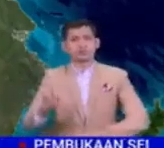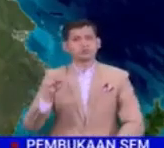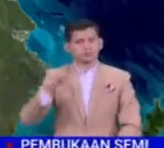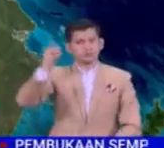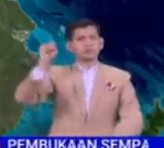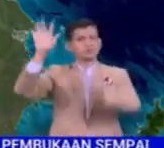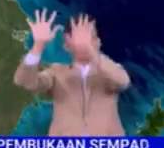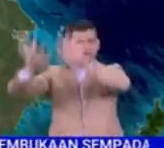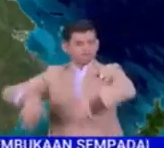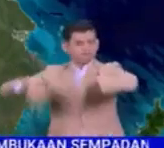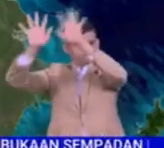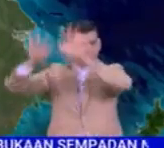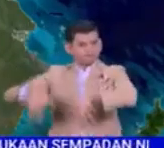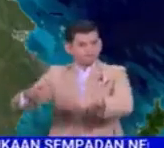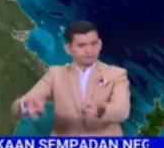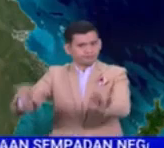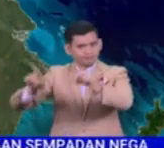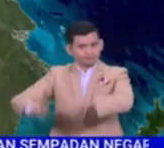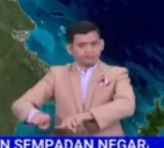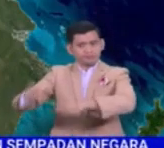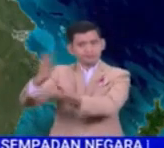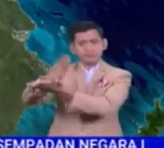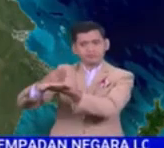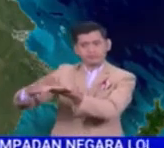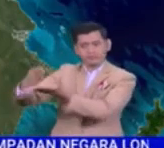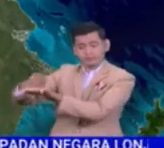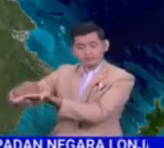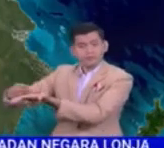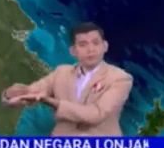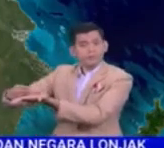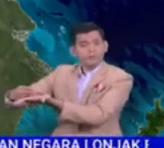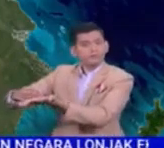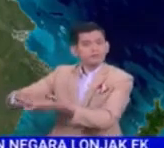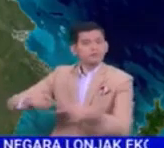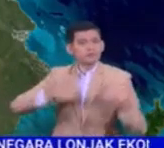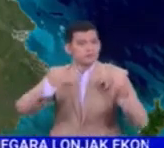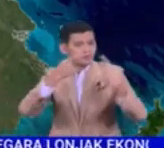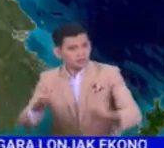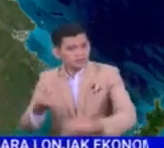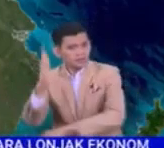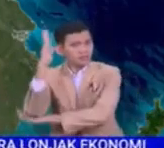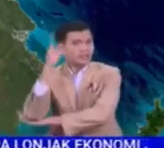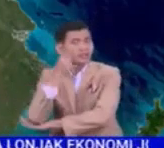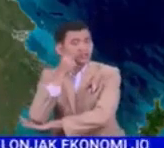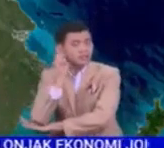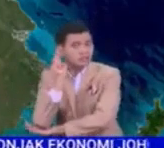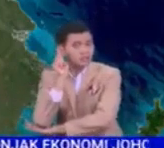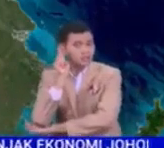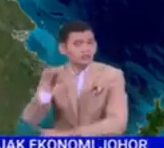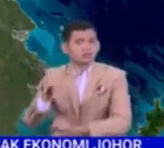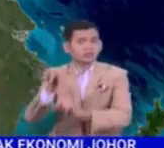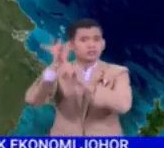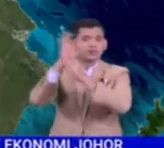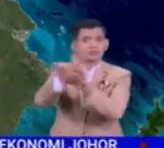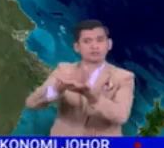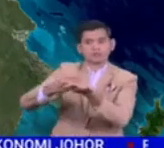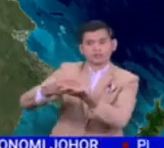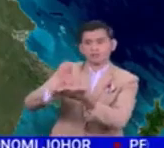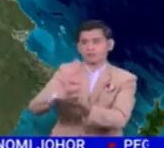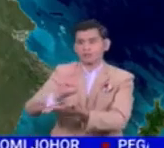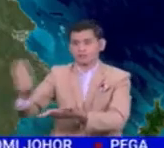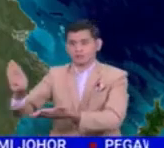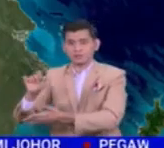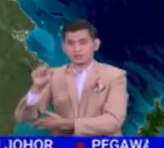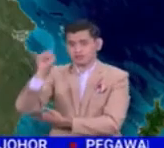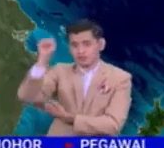dilihat berlaku di kebanyakan bahagian di negeri berkenaan sejak tengah hari tadi, terutamanya di bahagian-bahagian sebelah barat negeri